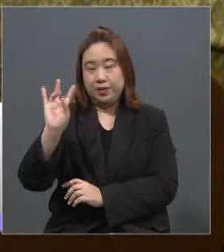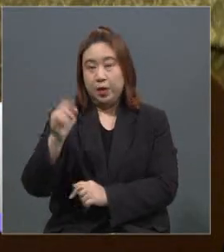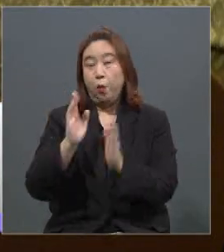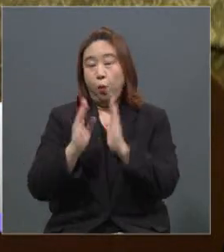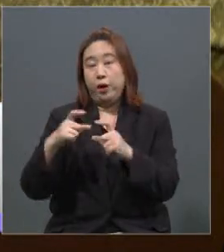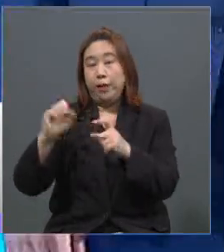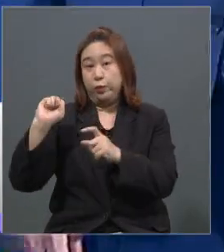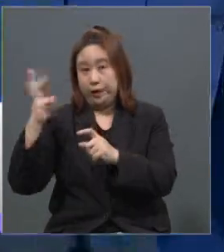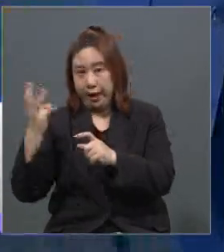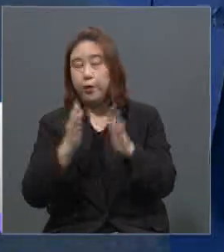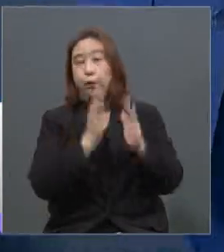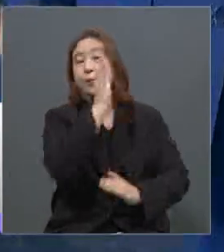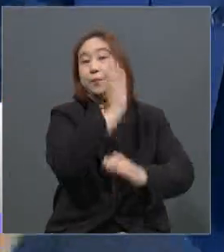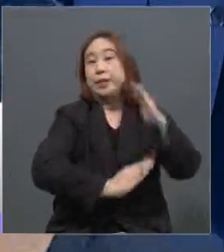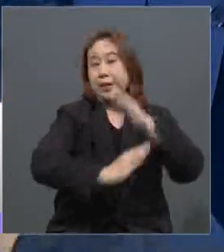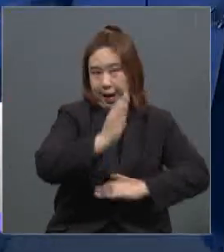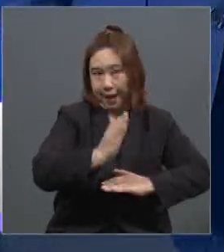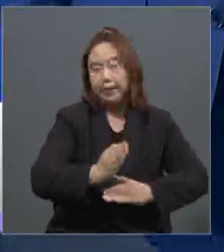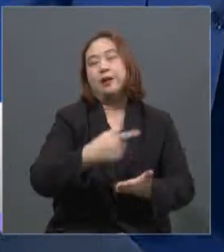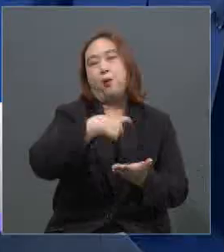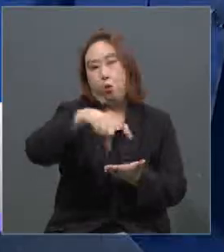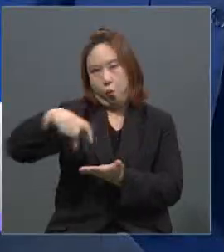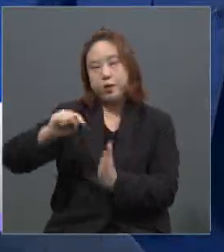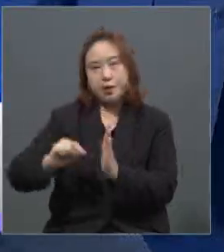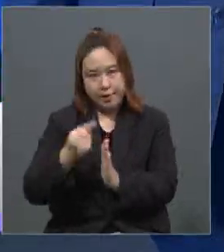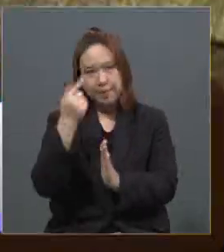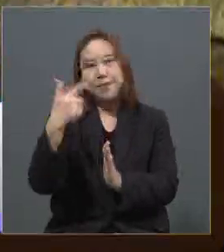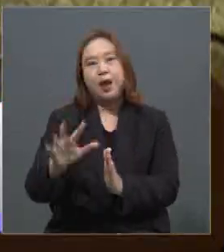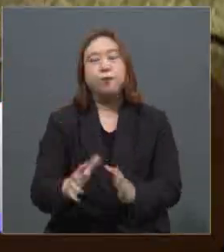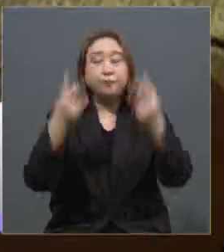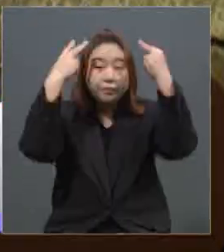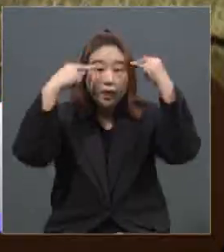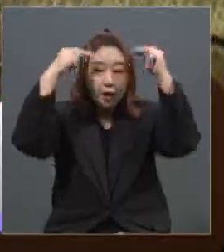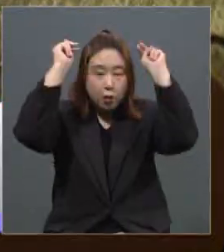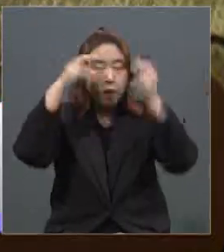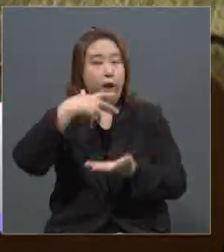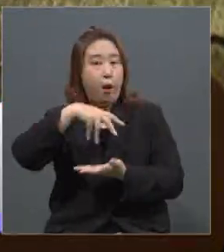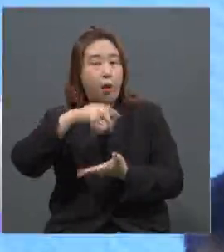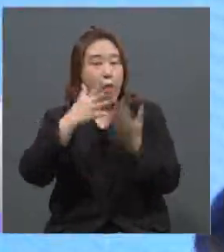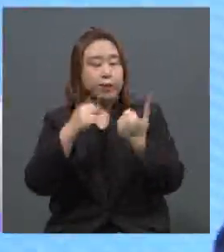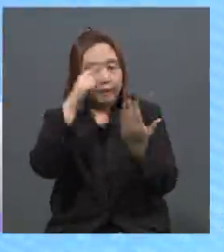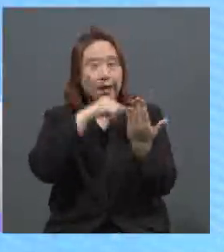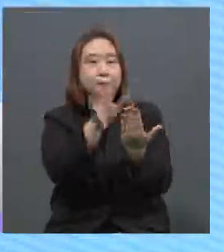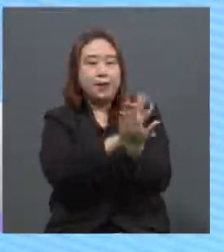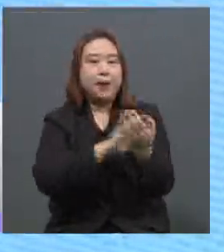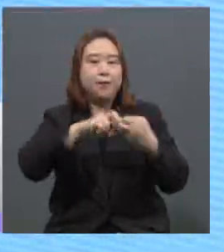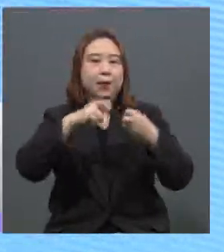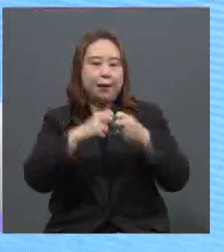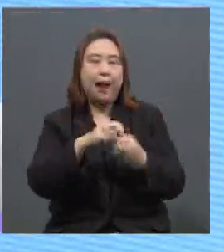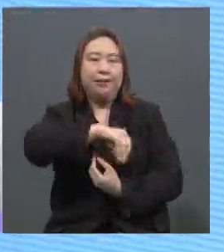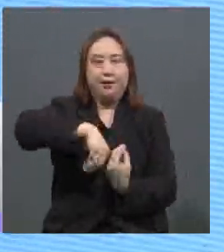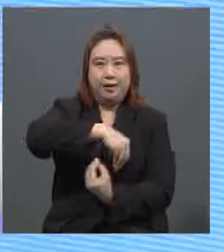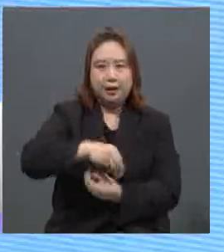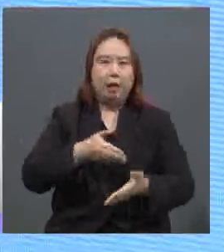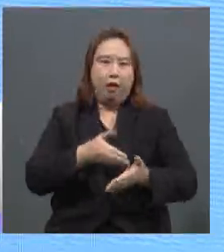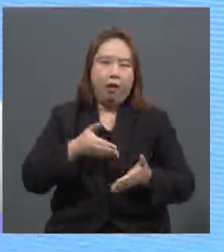แห่งรฐและคนพี่การได้เริมต้นข้นแล้วนะครัซึงนยกรฐมุตรีก็กลาวว่าประทย์ไยนั้นประสปัญหาทางเศรษฐกิเรือ